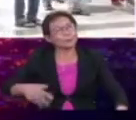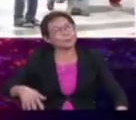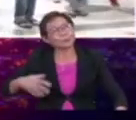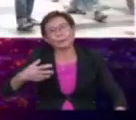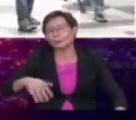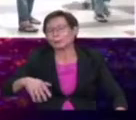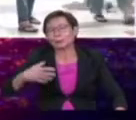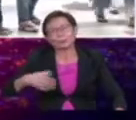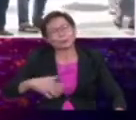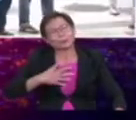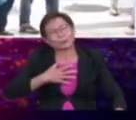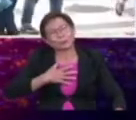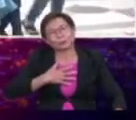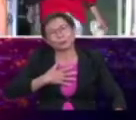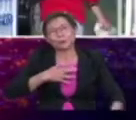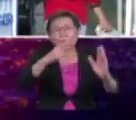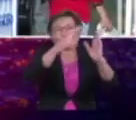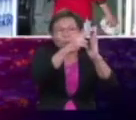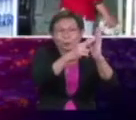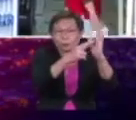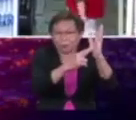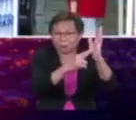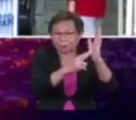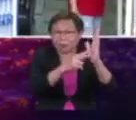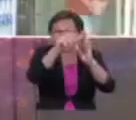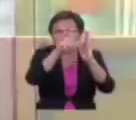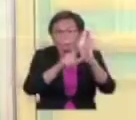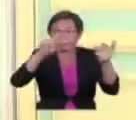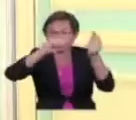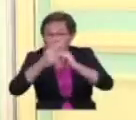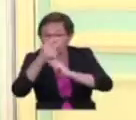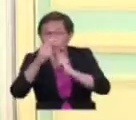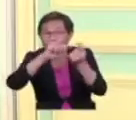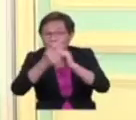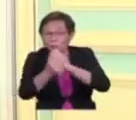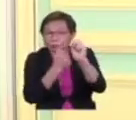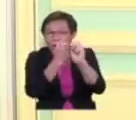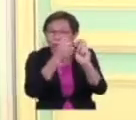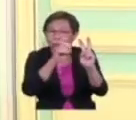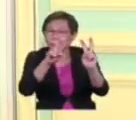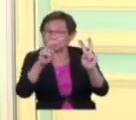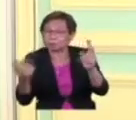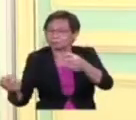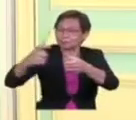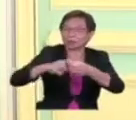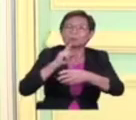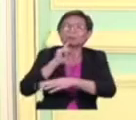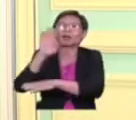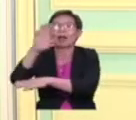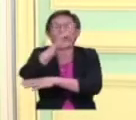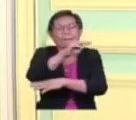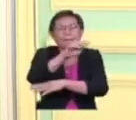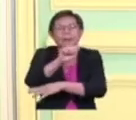apabila Rang undang-undang perlembagaan pindahan 2021 berkaitan perjanjian